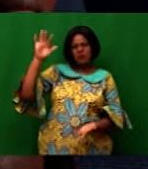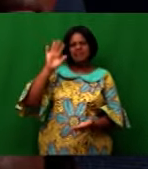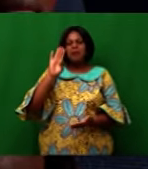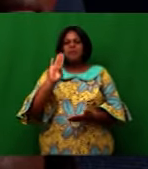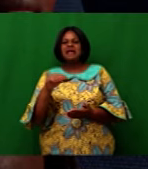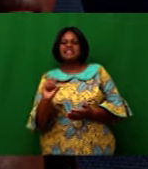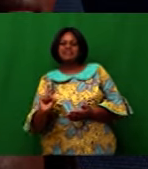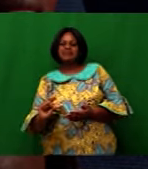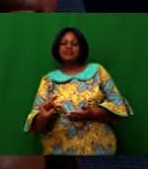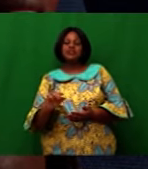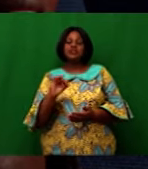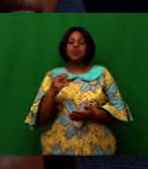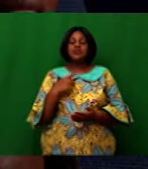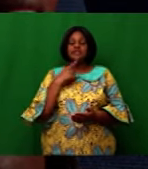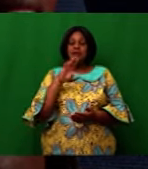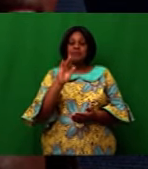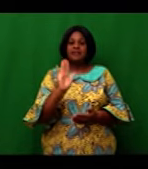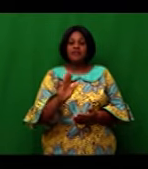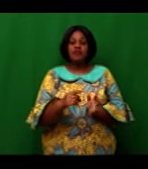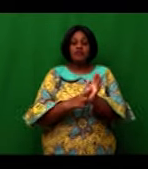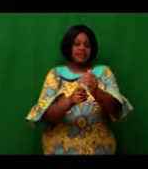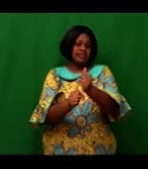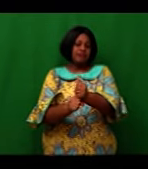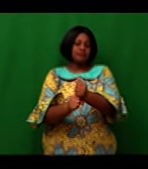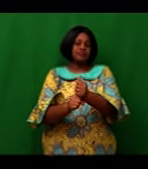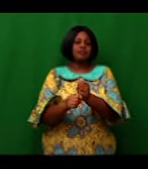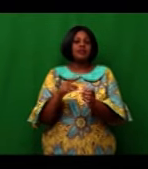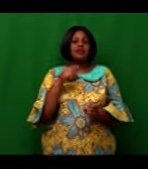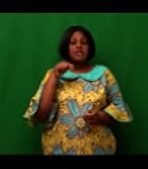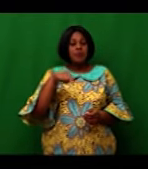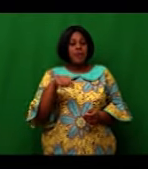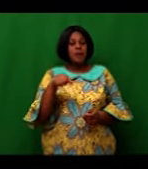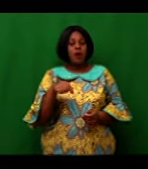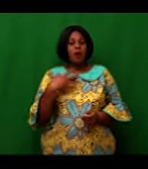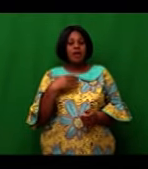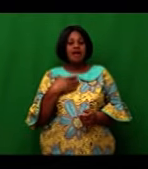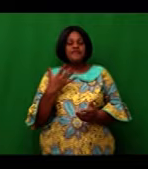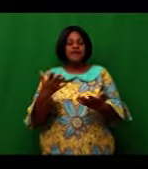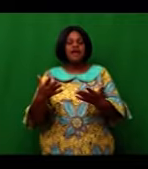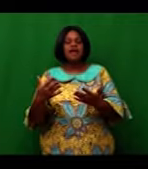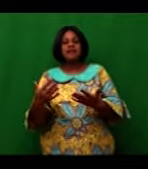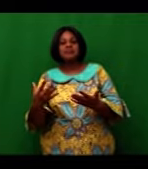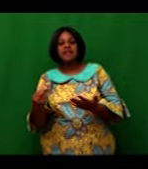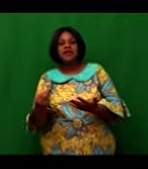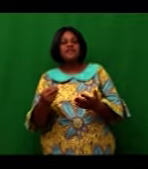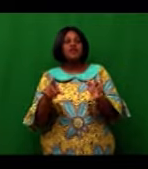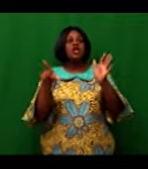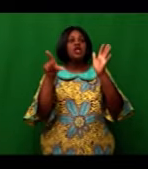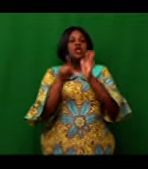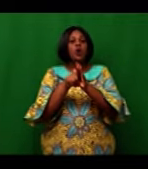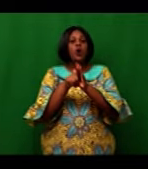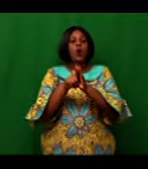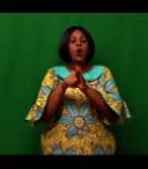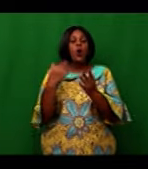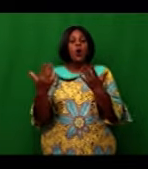rakaipa haro asi rinenge riri nani ndoda kupa semuenzaniso wekuti ezvino tine michato inotendera mumukadzi umwe chete hungu